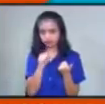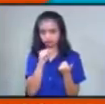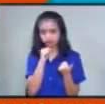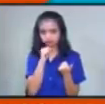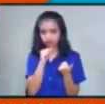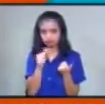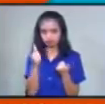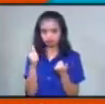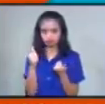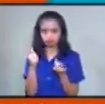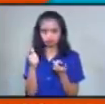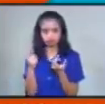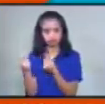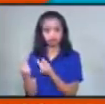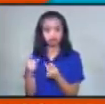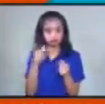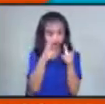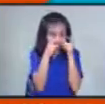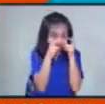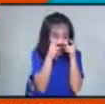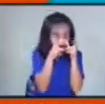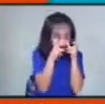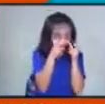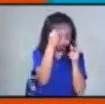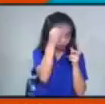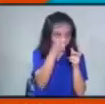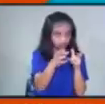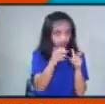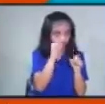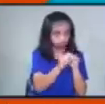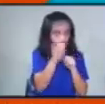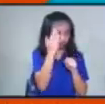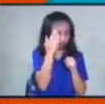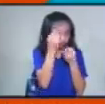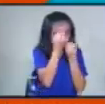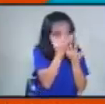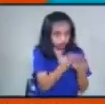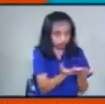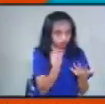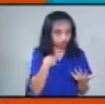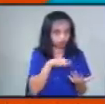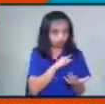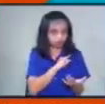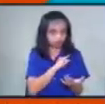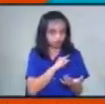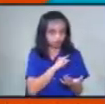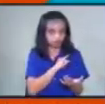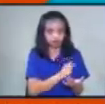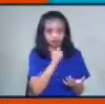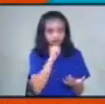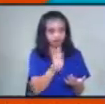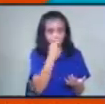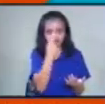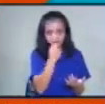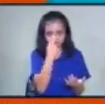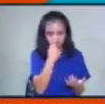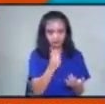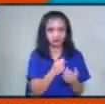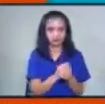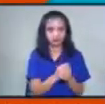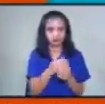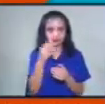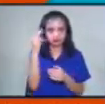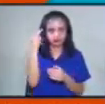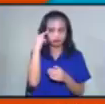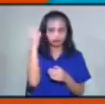ganun. Opo sir. Sir, ito sir, makinig ka sir ha, para malaman mo naman na kami talaga po sir ay hindi nagbibiro. Mr.